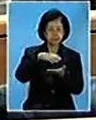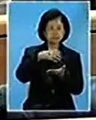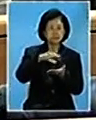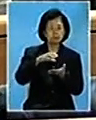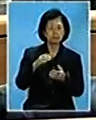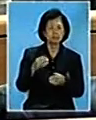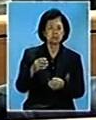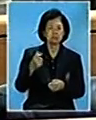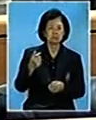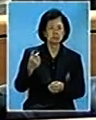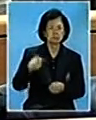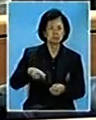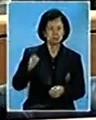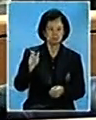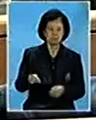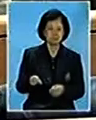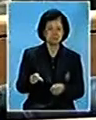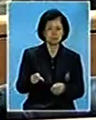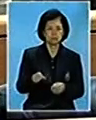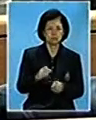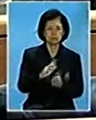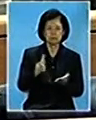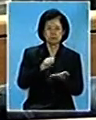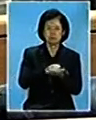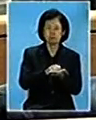นั้นได้ตั้งขึ้นนะครับ